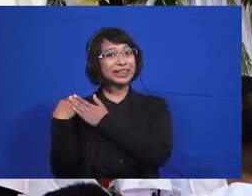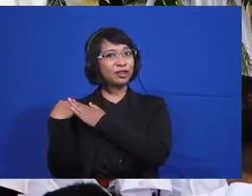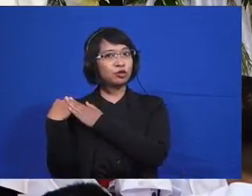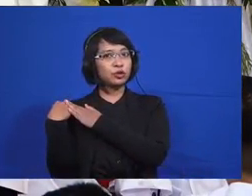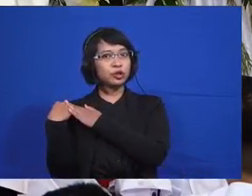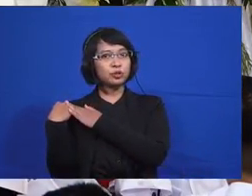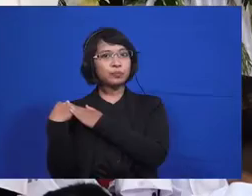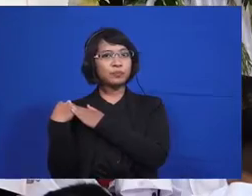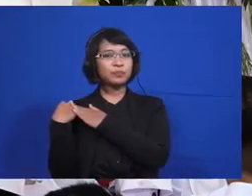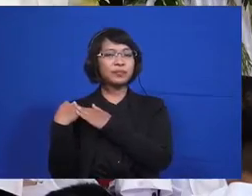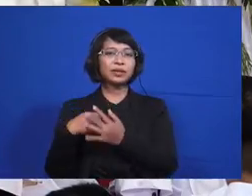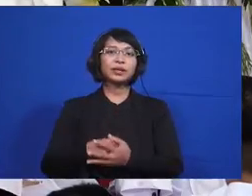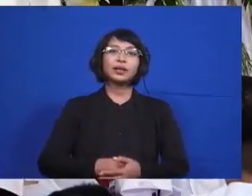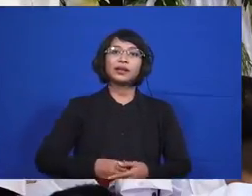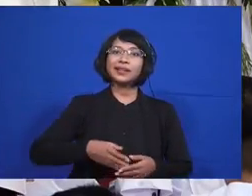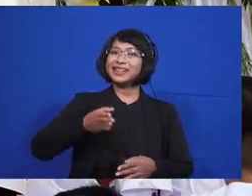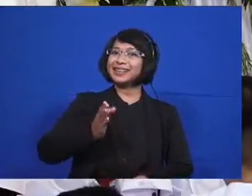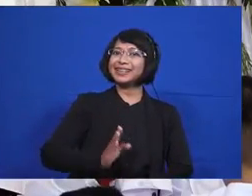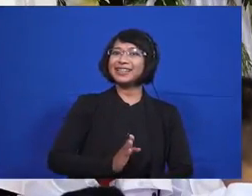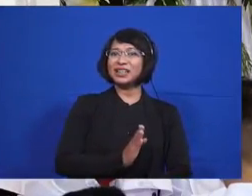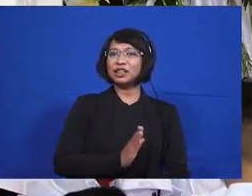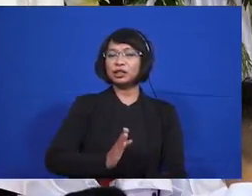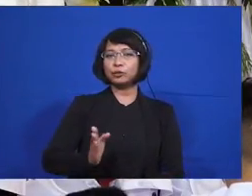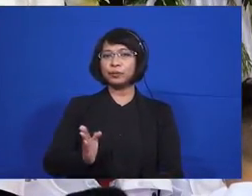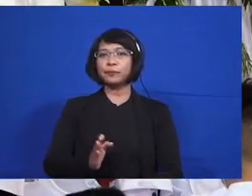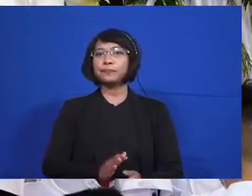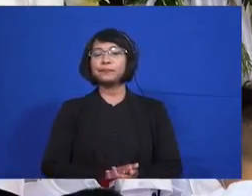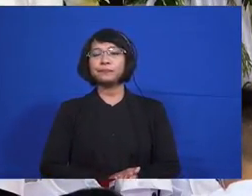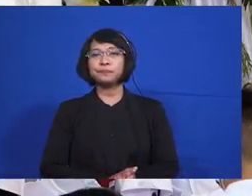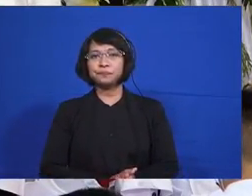imam yang telah Kau terimakan kepada mereka ya Allah.